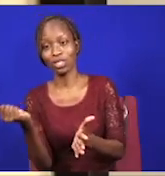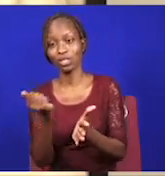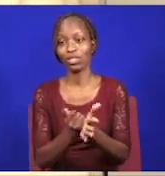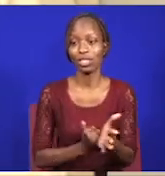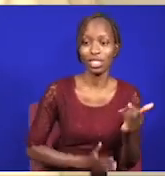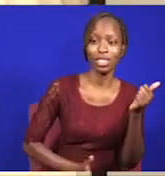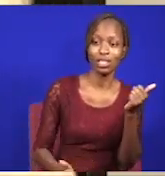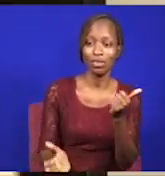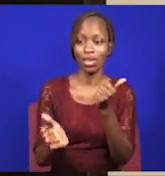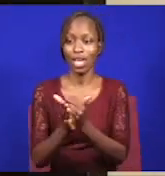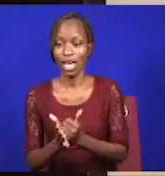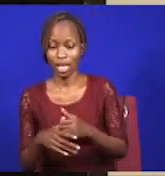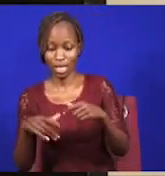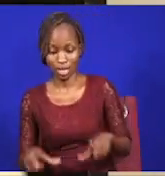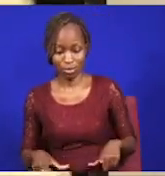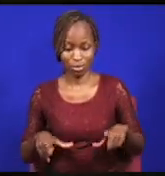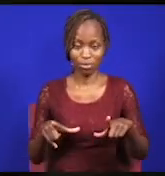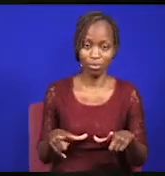aliyesulubiwa amefufuka.